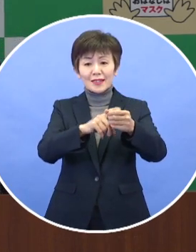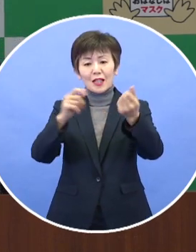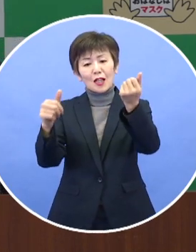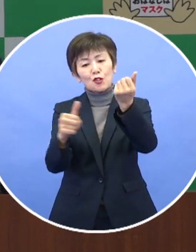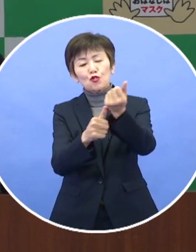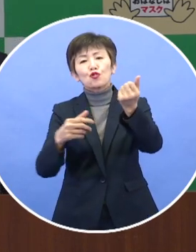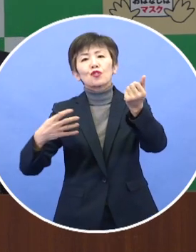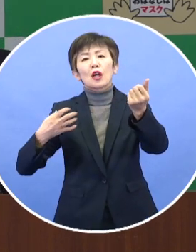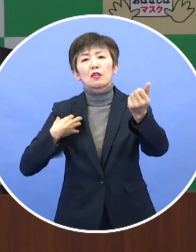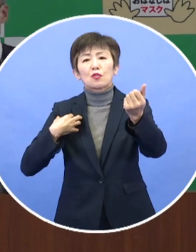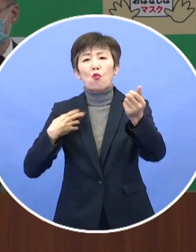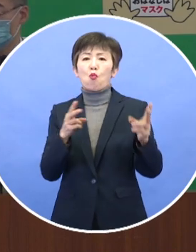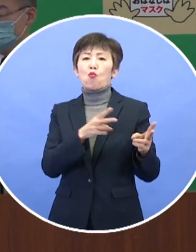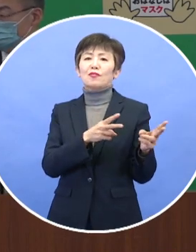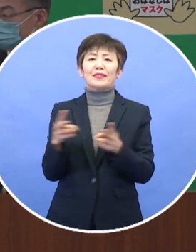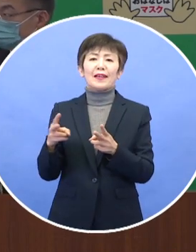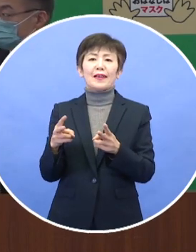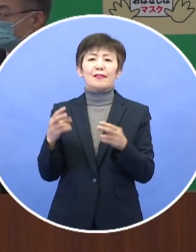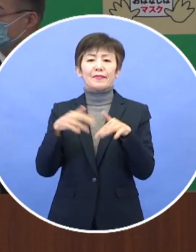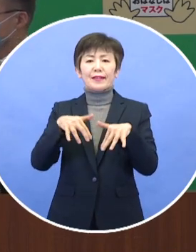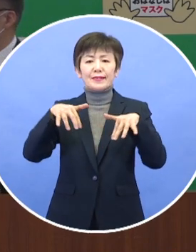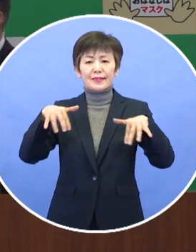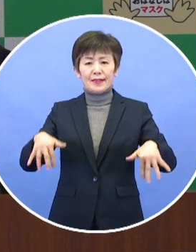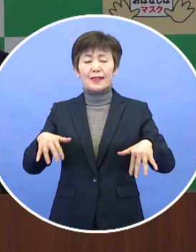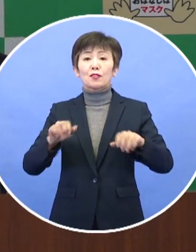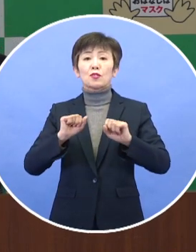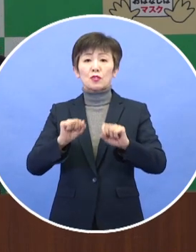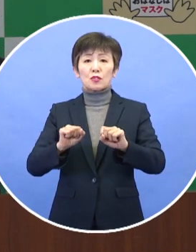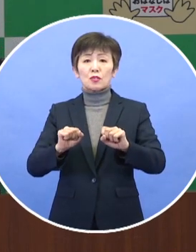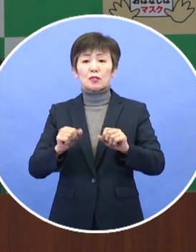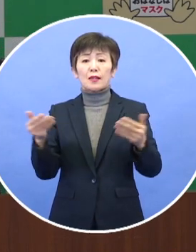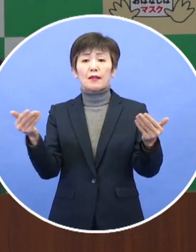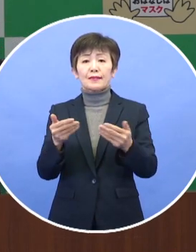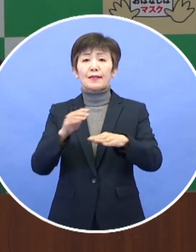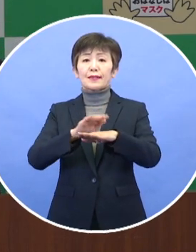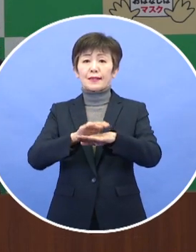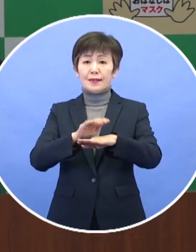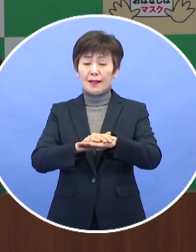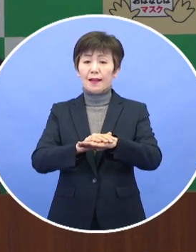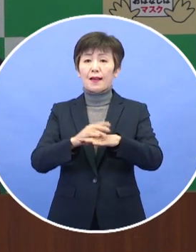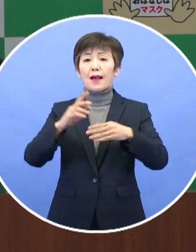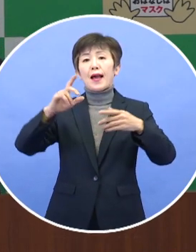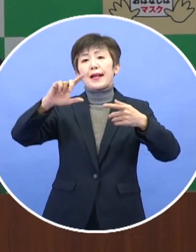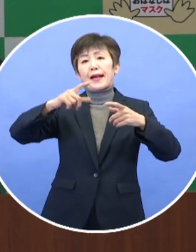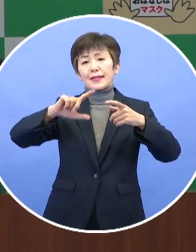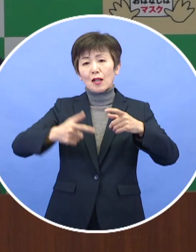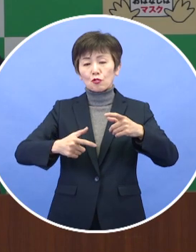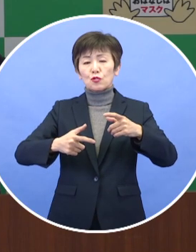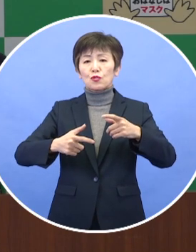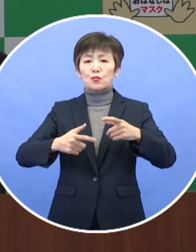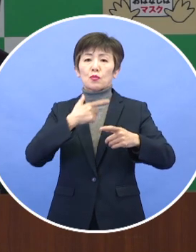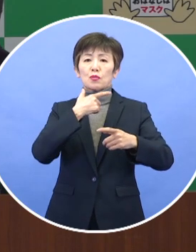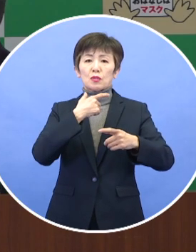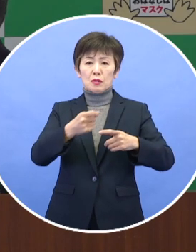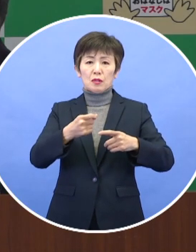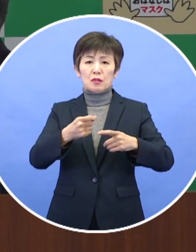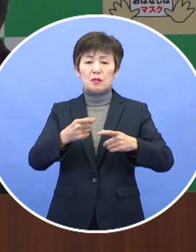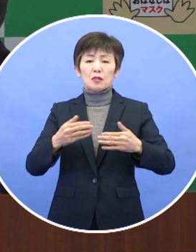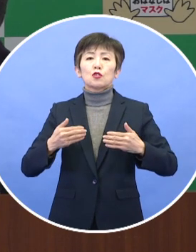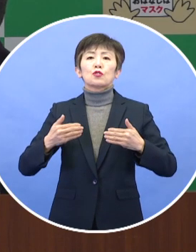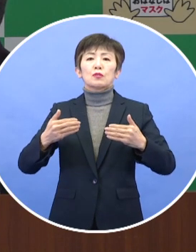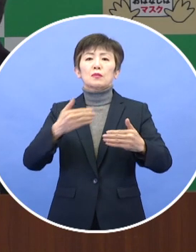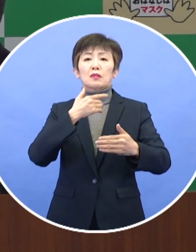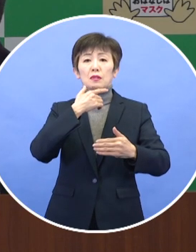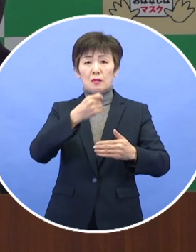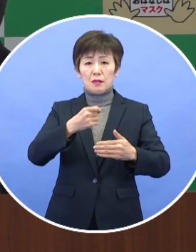その人に頼める、こういう体制を取っていくことで働き方改革をしていこう、ライフスタイルシフトを来年度も進めさせていただ